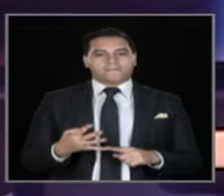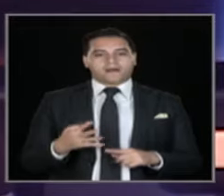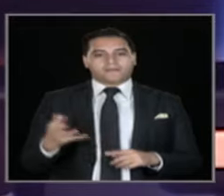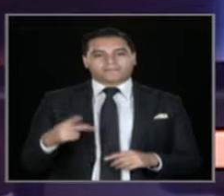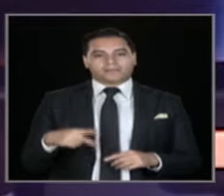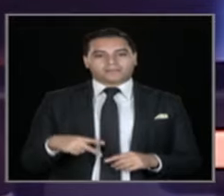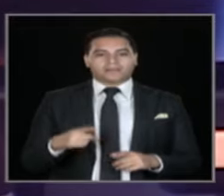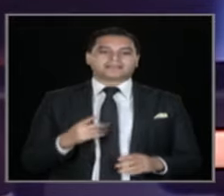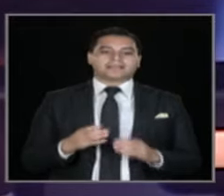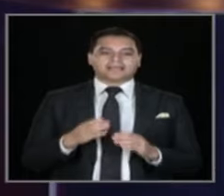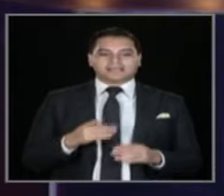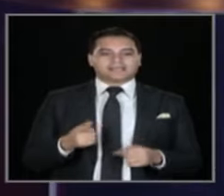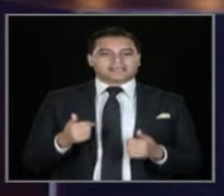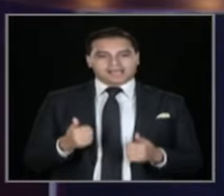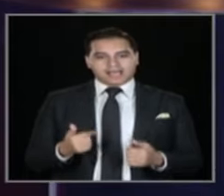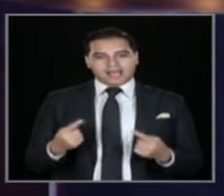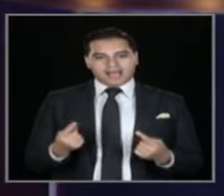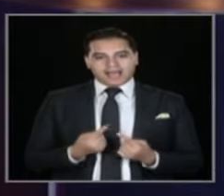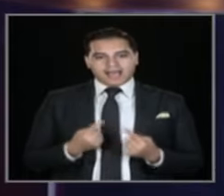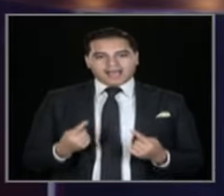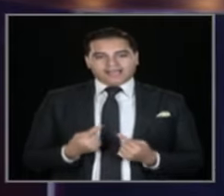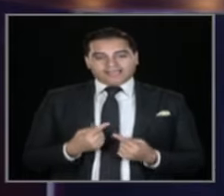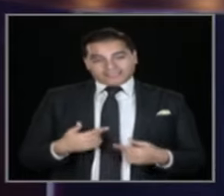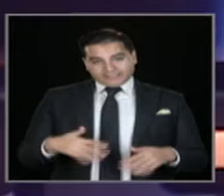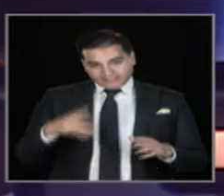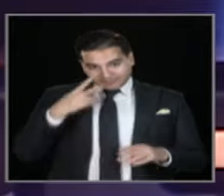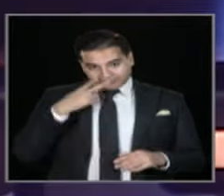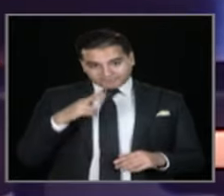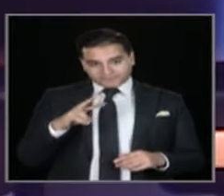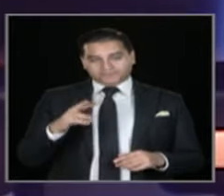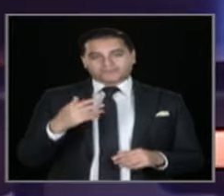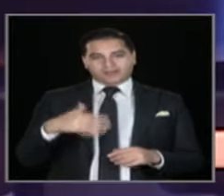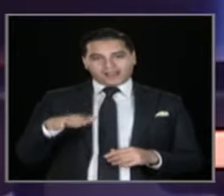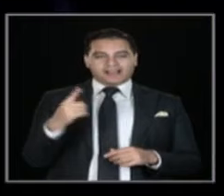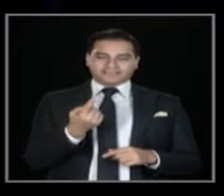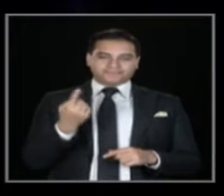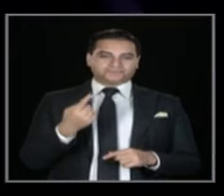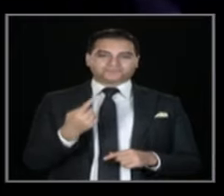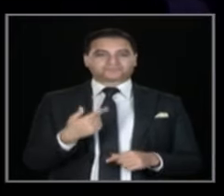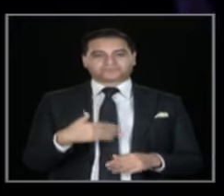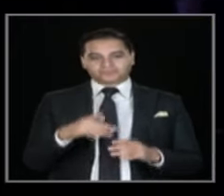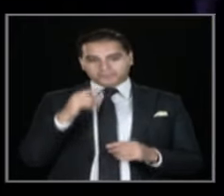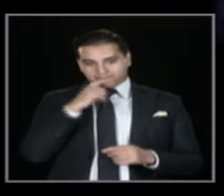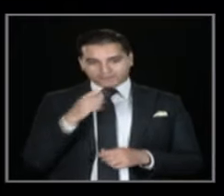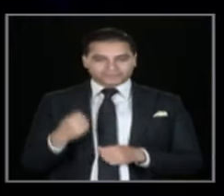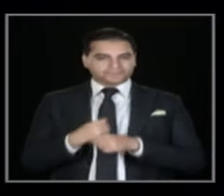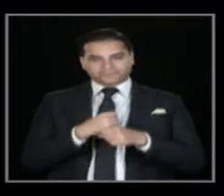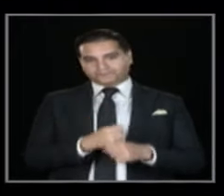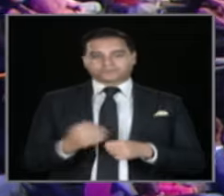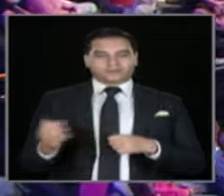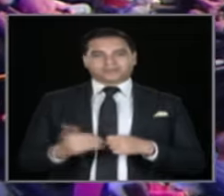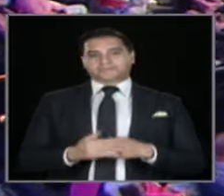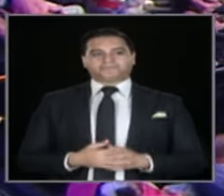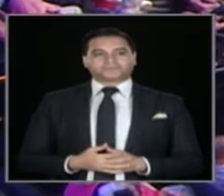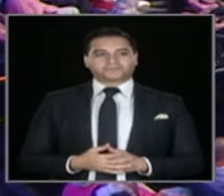4 من 8. آمنة هتبقى في الكاريبي، دي كلمة عربية. طيب سليم، عايزين رنا تنضم